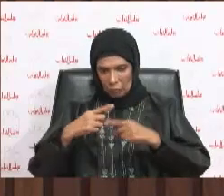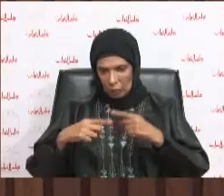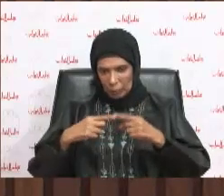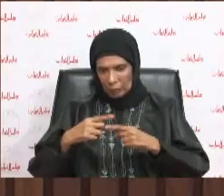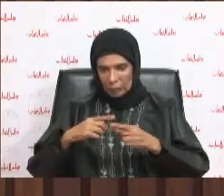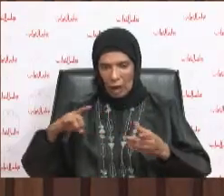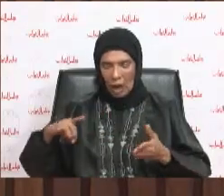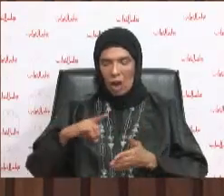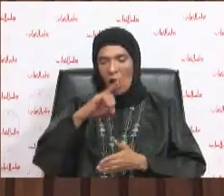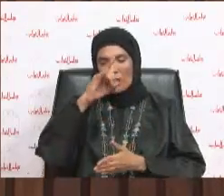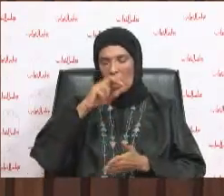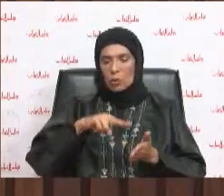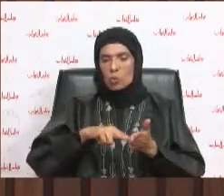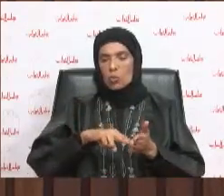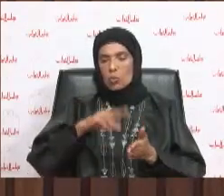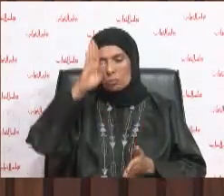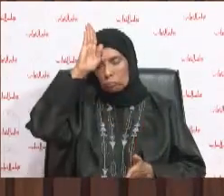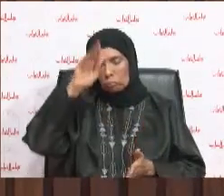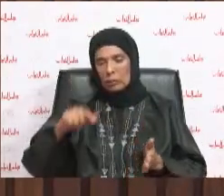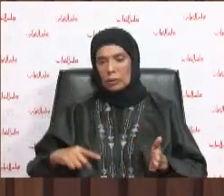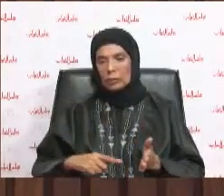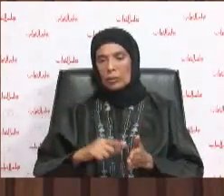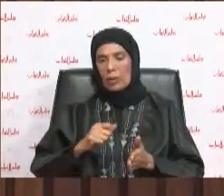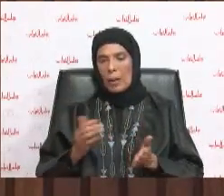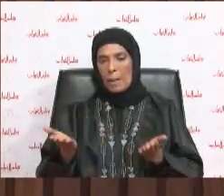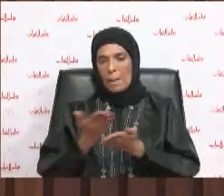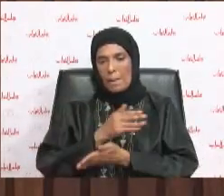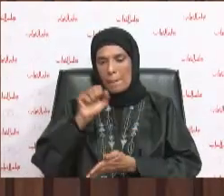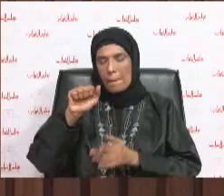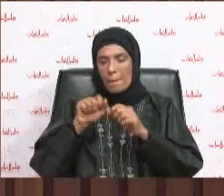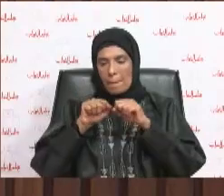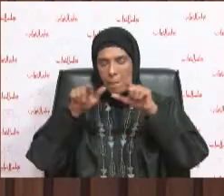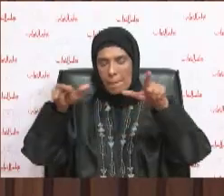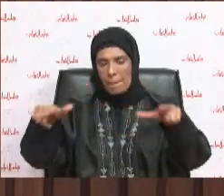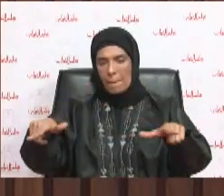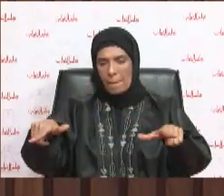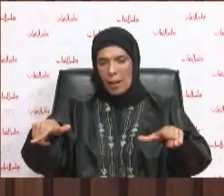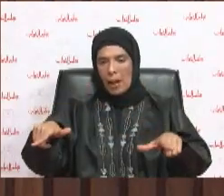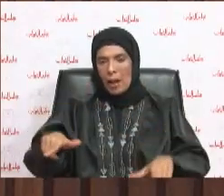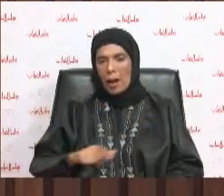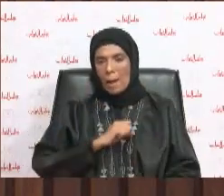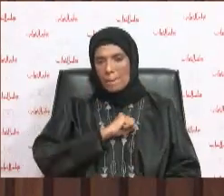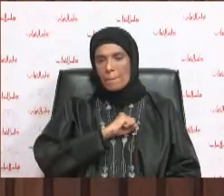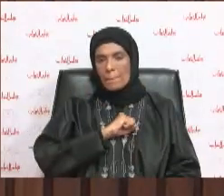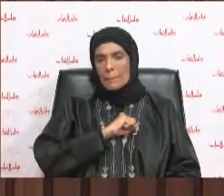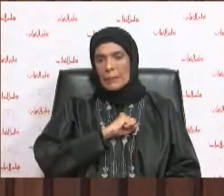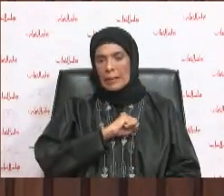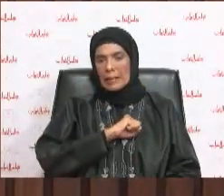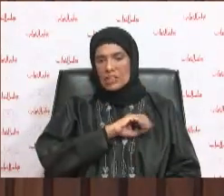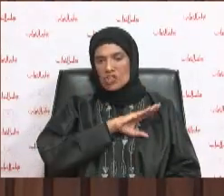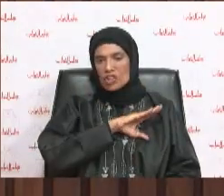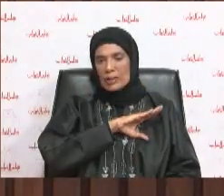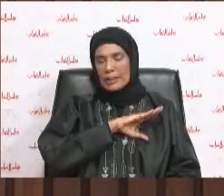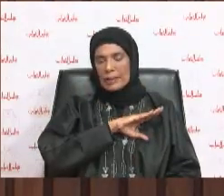التشغيل. فيما يتعلق باتفاقية تشيلي، أنا أحب أوضح أن الجمهورية التشيلية هي